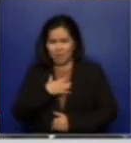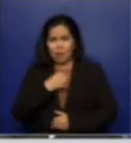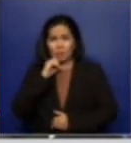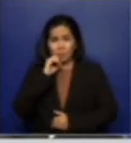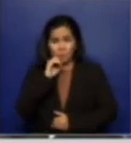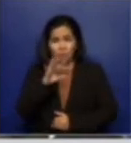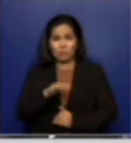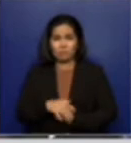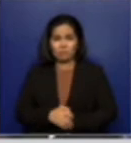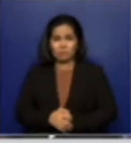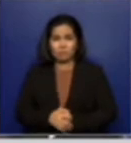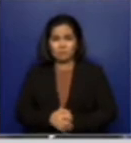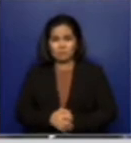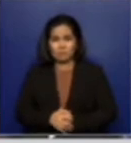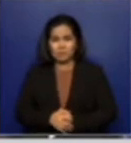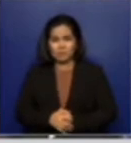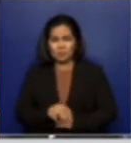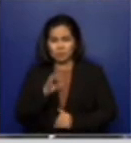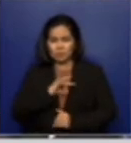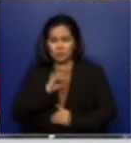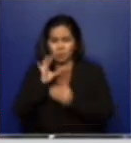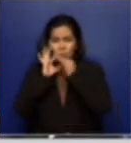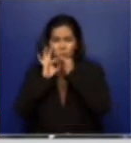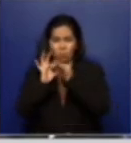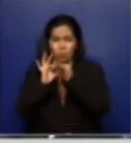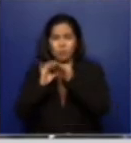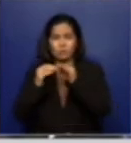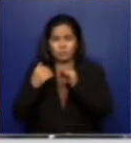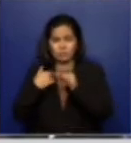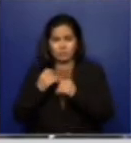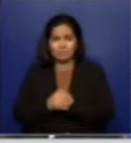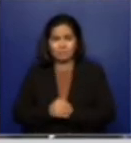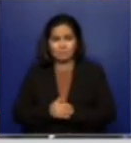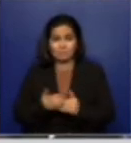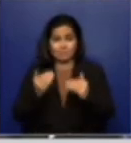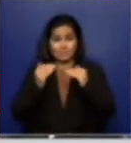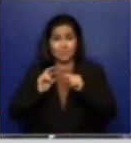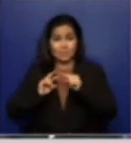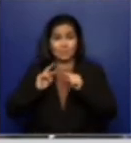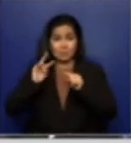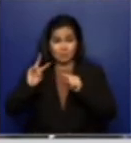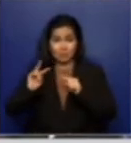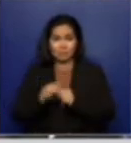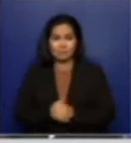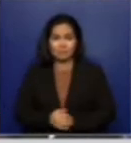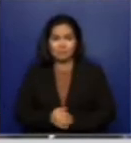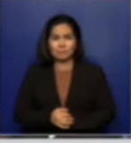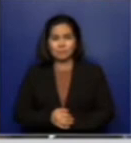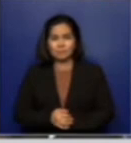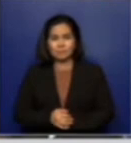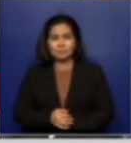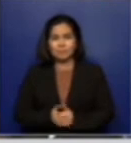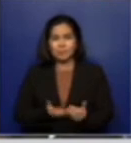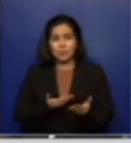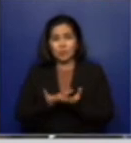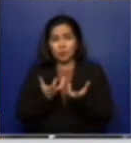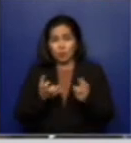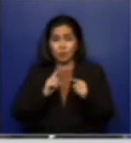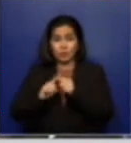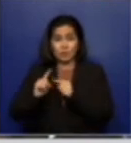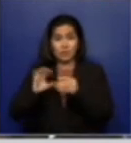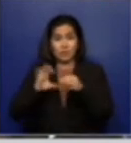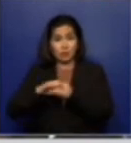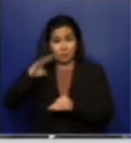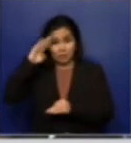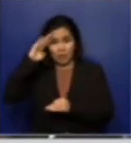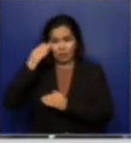ที่น่าเป็นห่วงอย่างยิ่งประการที่2การจัดซื้อครุภัณฑ์ทางการทหารในอดีตที่ผ่